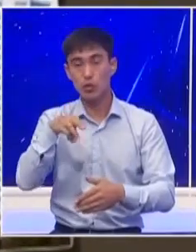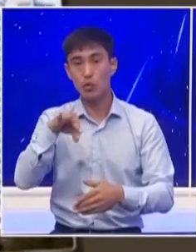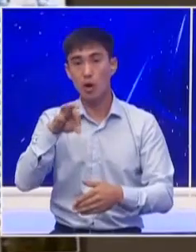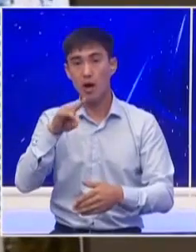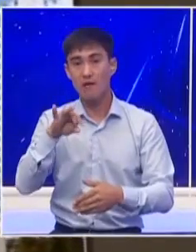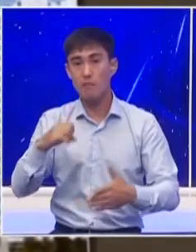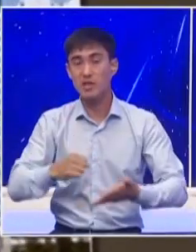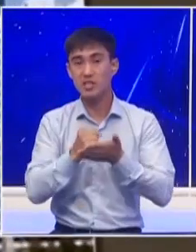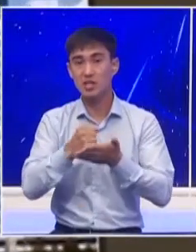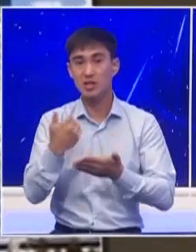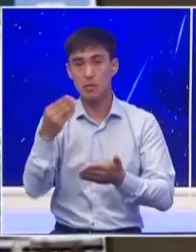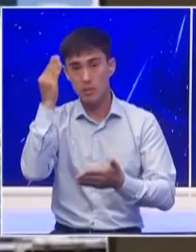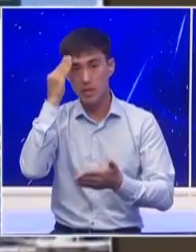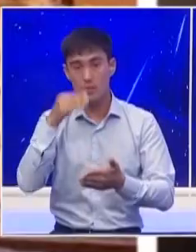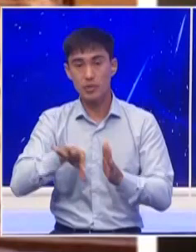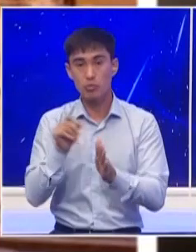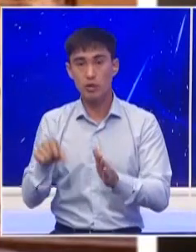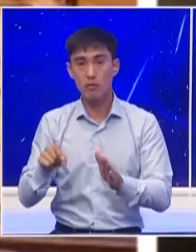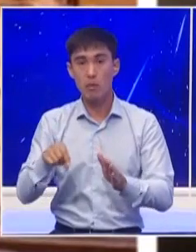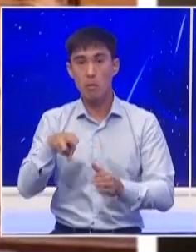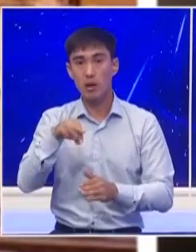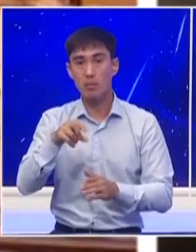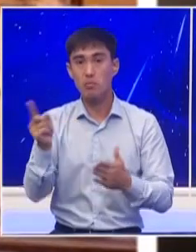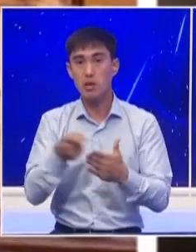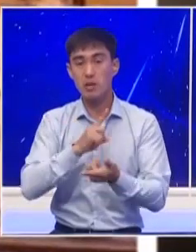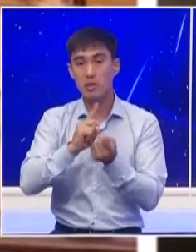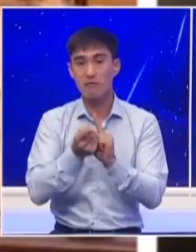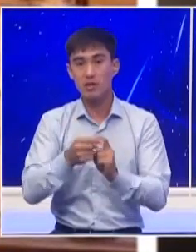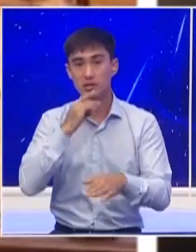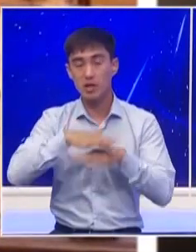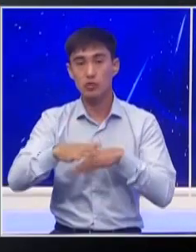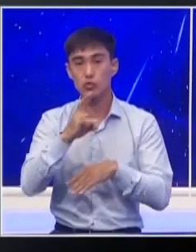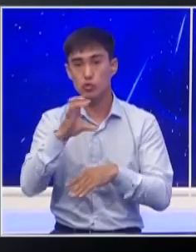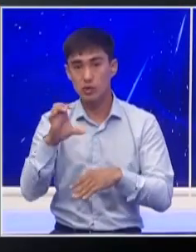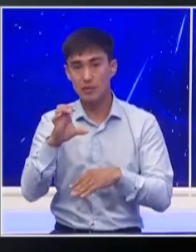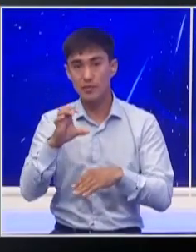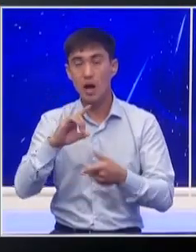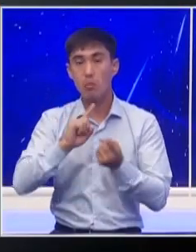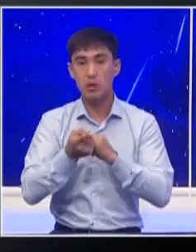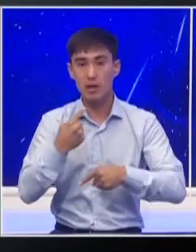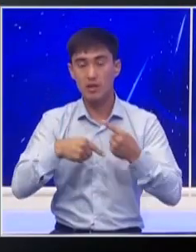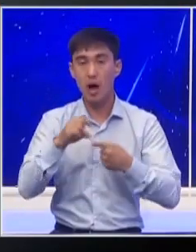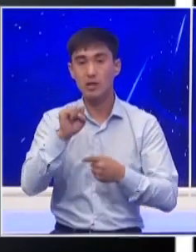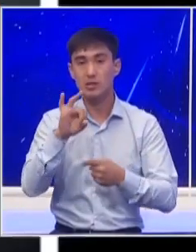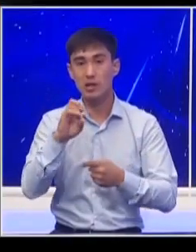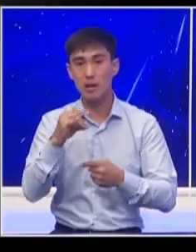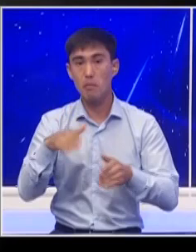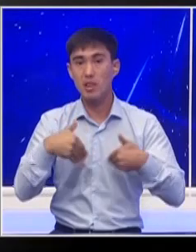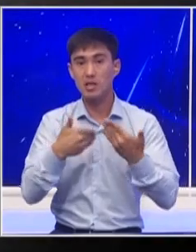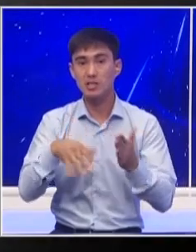Касым-Жомарт Токаев поддержал инициативу депутатов парламента переименовать столицу страны из Нур-Султана обратно в Астану.